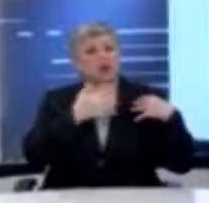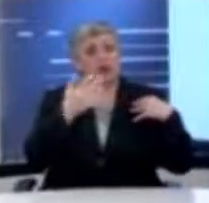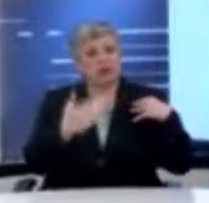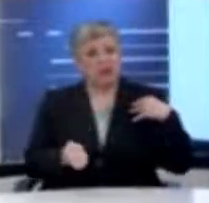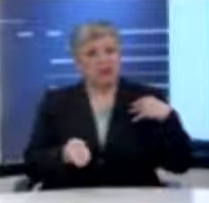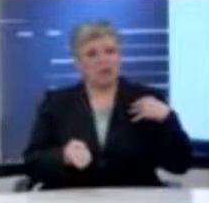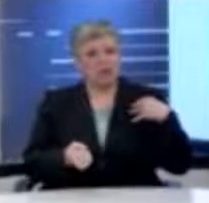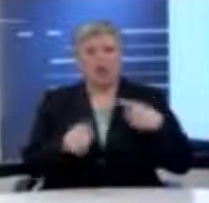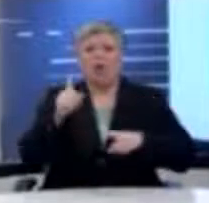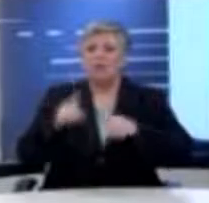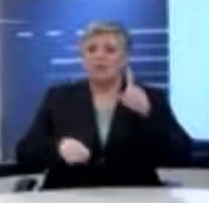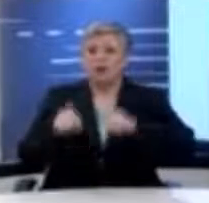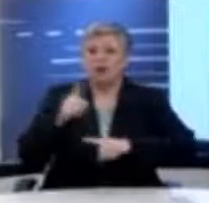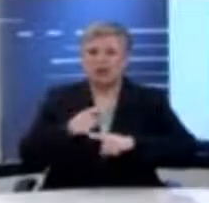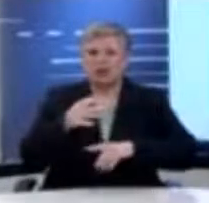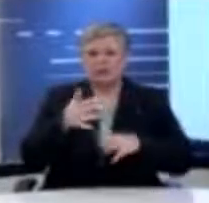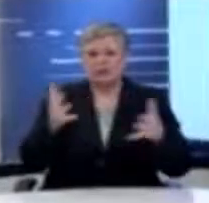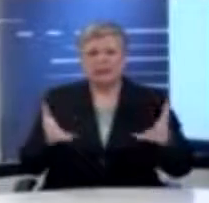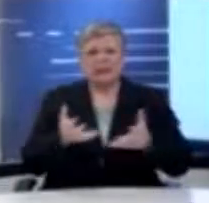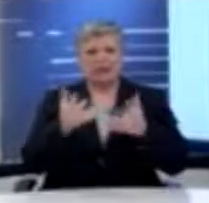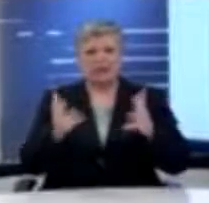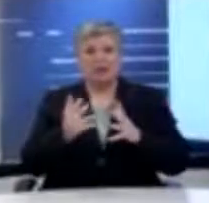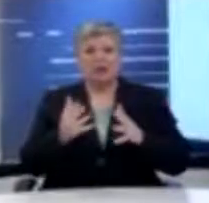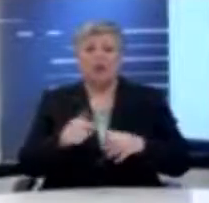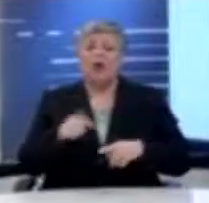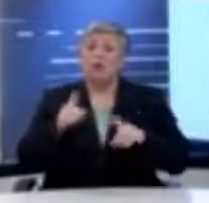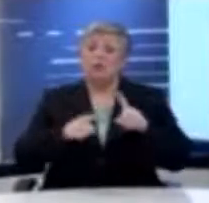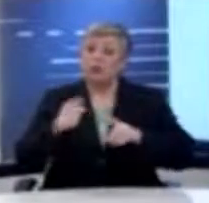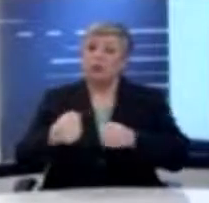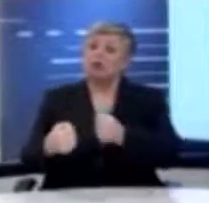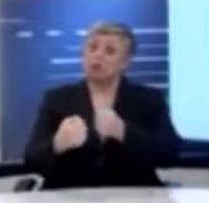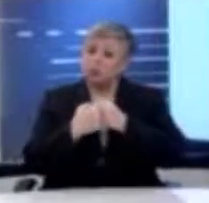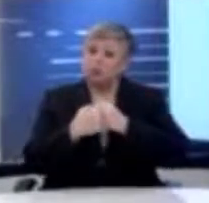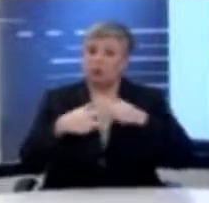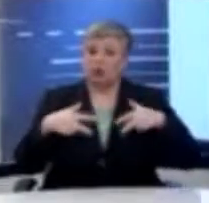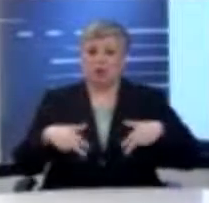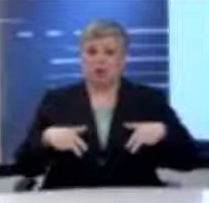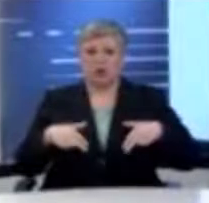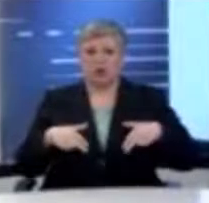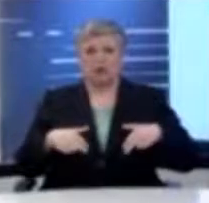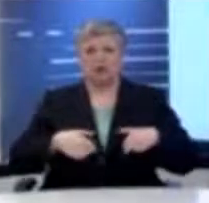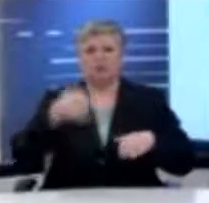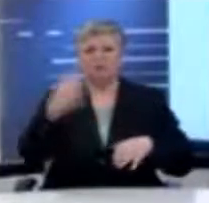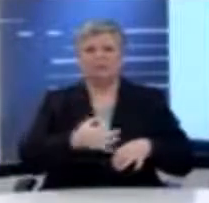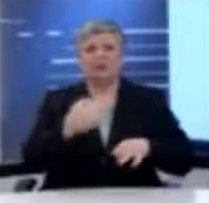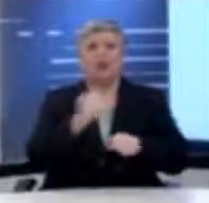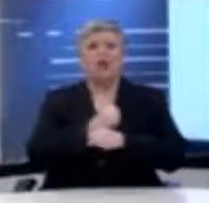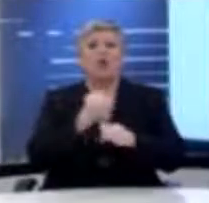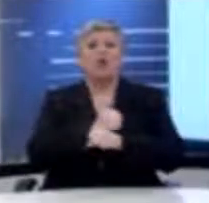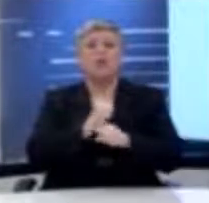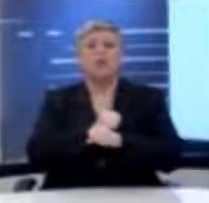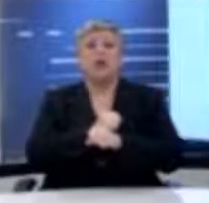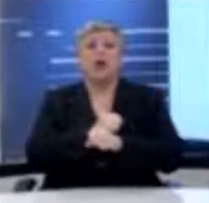οργανώσεις που κάνουν εξαιρετική δουλειά υποστηρίζοντας την πολιτεία, αυτό συμβαίνει διότι όλες οι μη